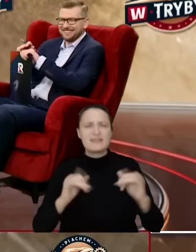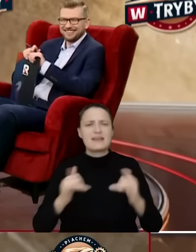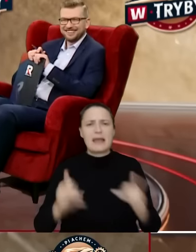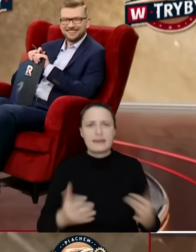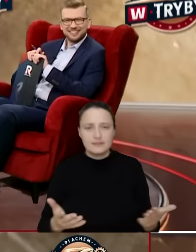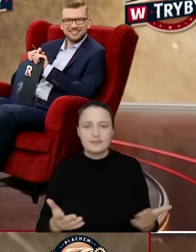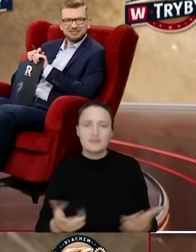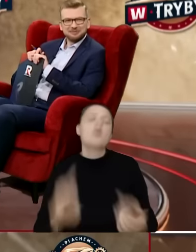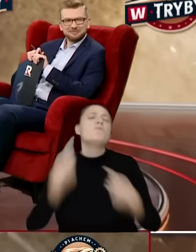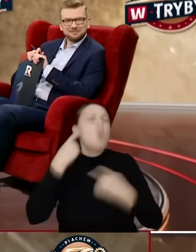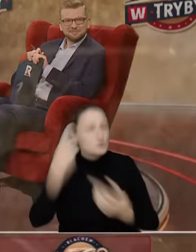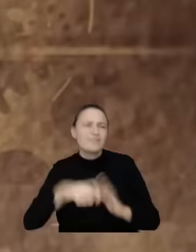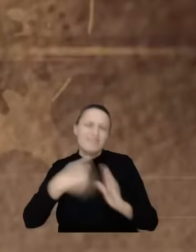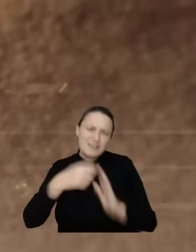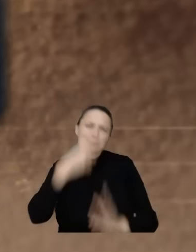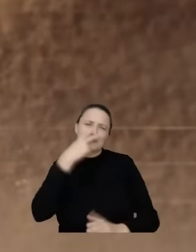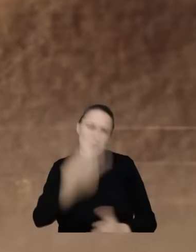jeszcze.